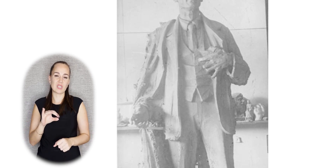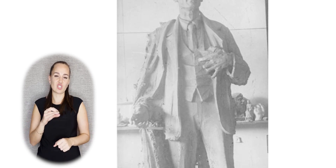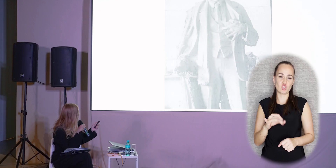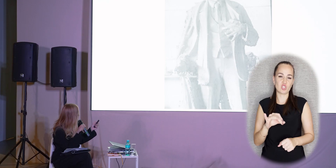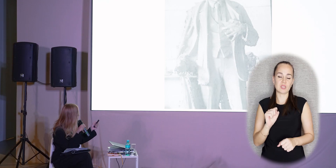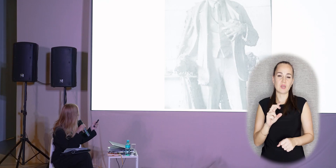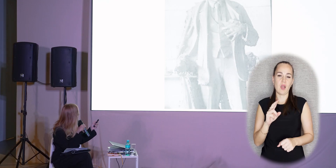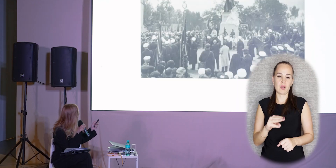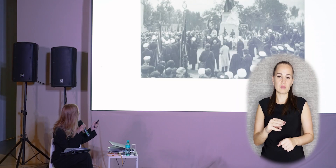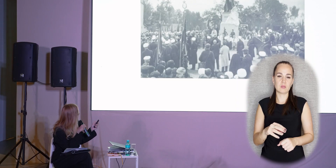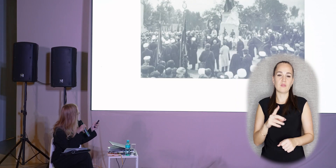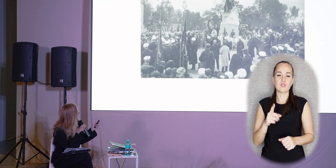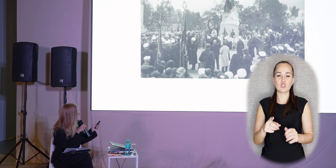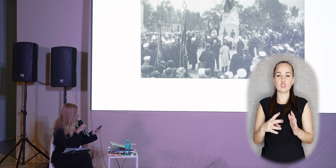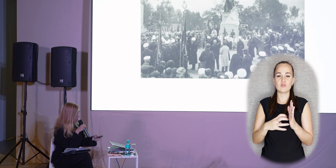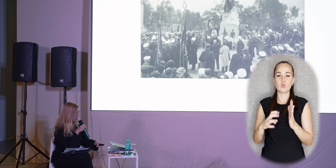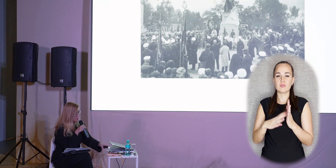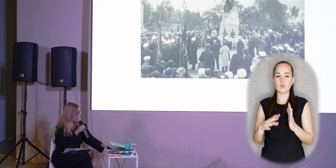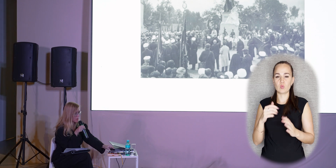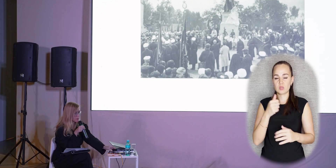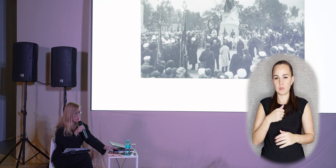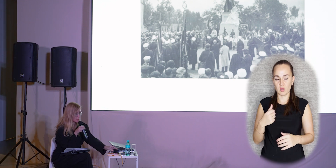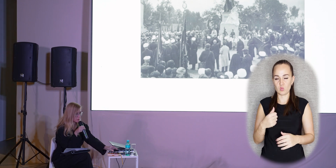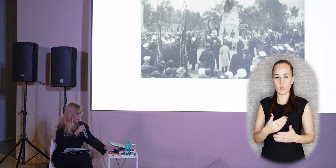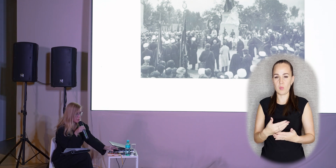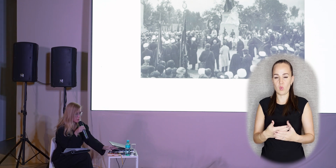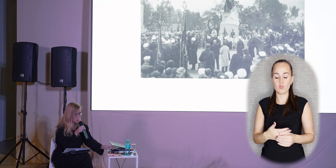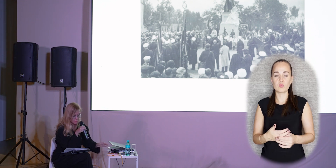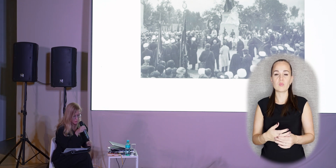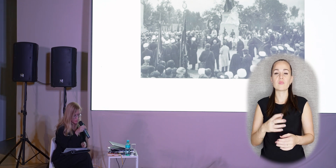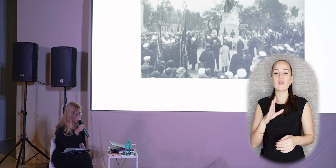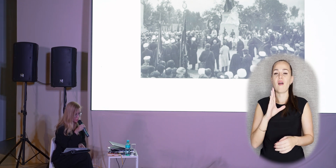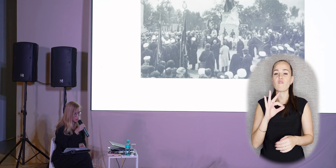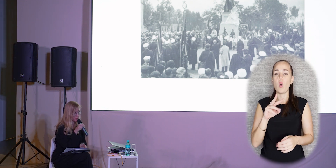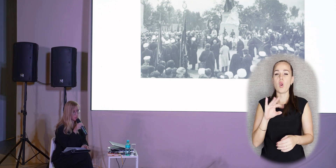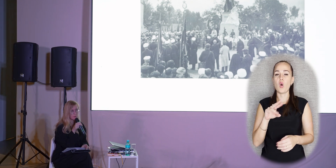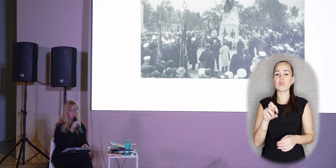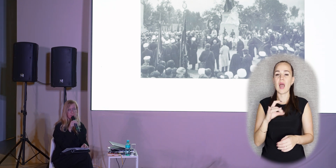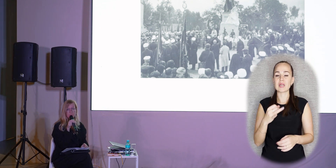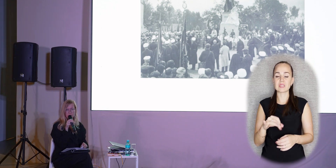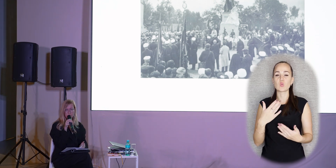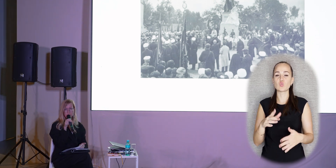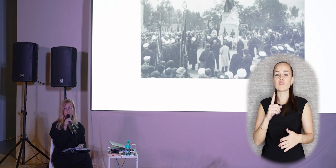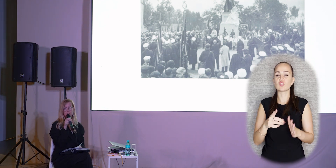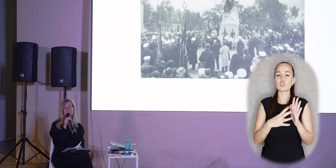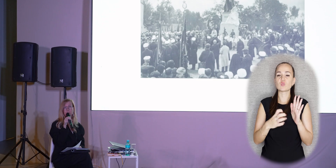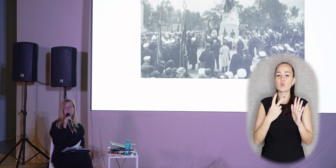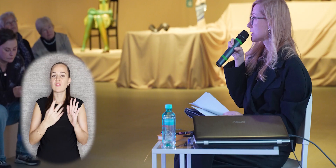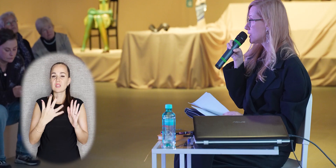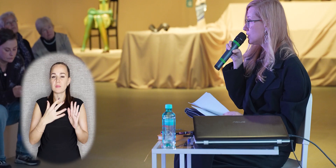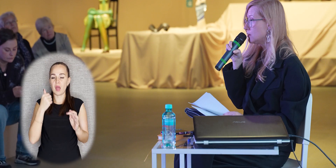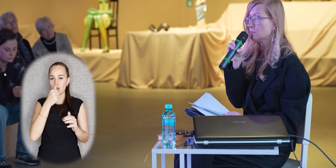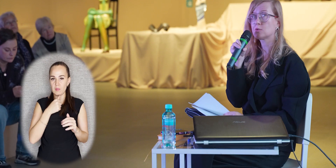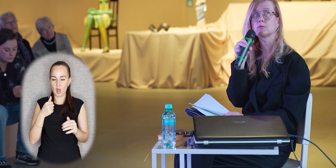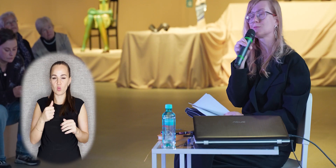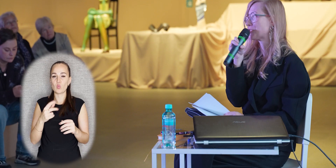1919 году. Следующий памятник Володарскому был установлен уже в 1925 году, недалеко от